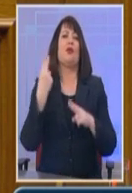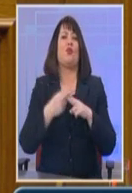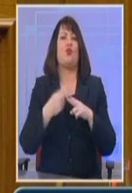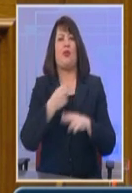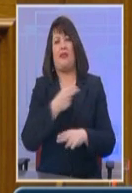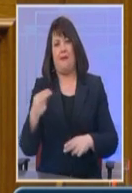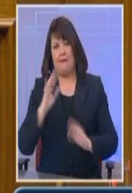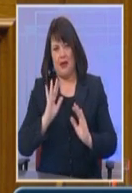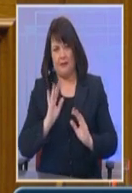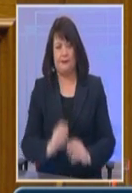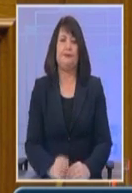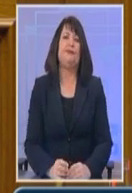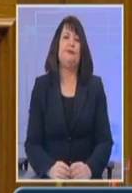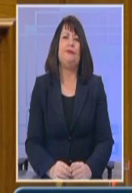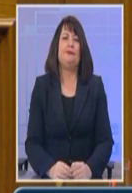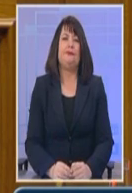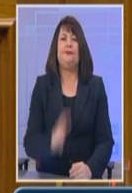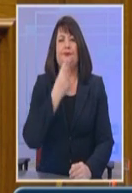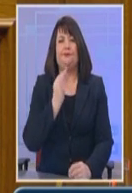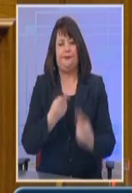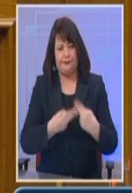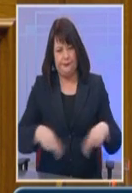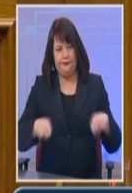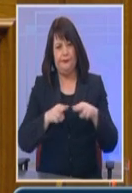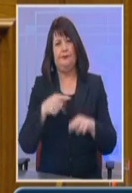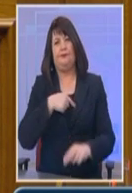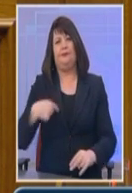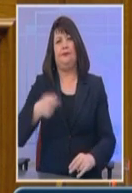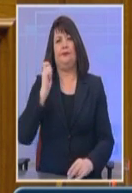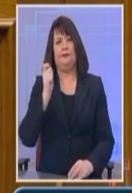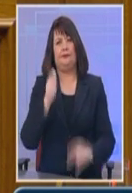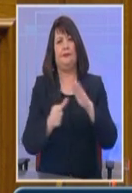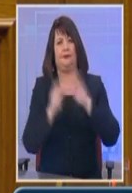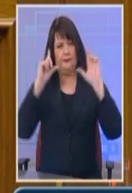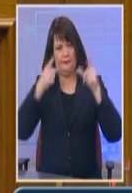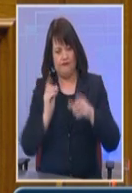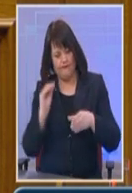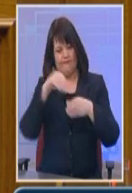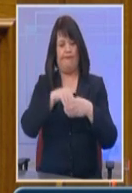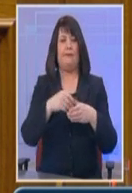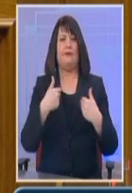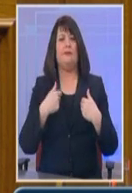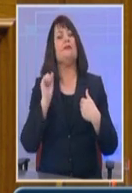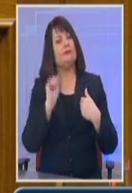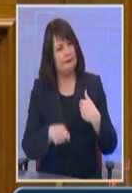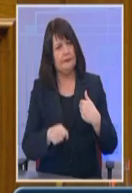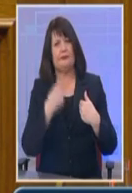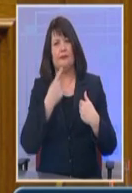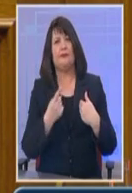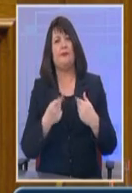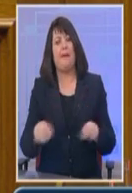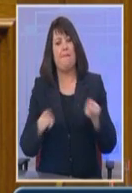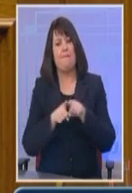ζήτημα. Γι' αυτό ήρθα στο Συμβούλιο των Πολιτικών Αρχηγών υπό τον Πρόεδρο της Δημοκρατίας και συνένεσα στο κοινό